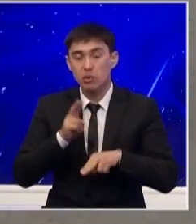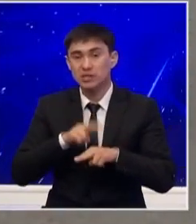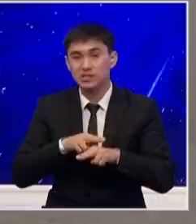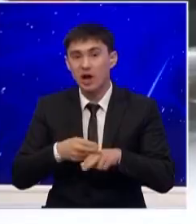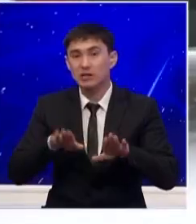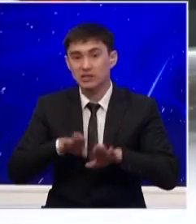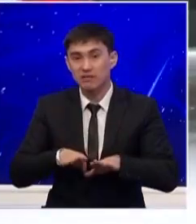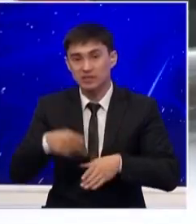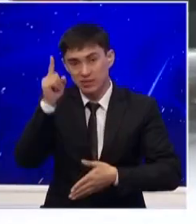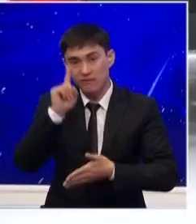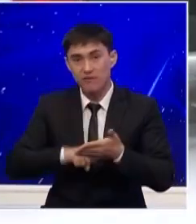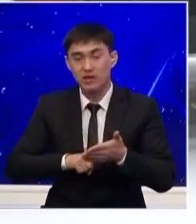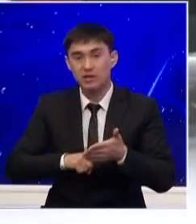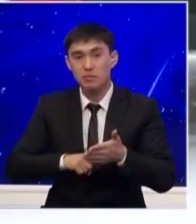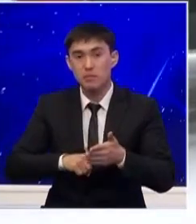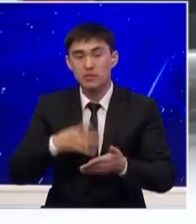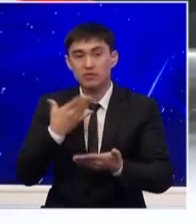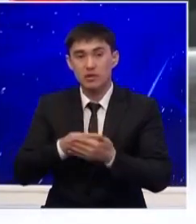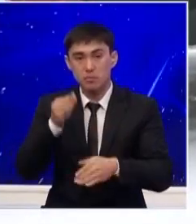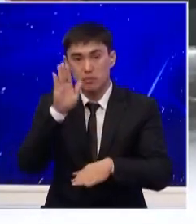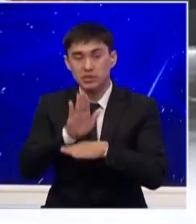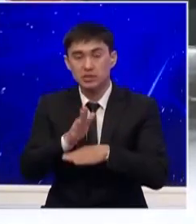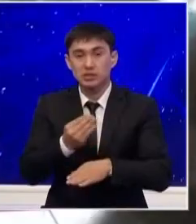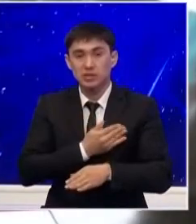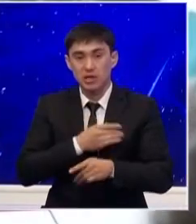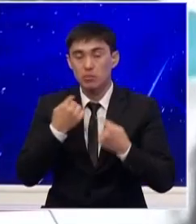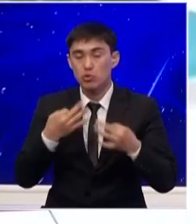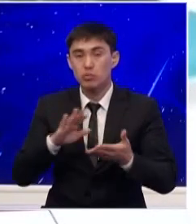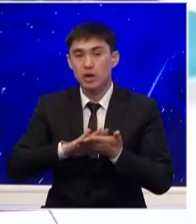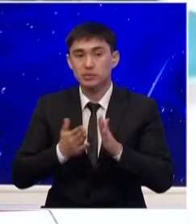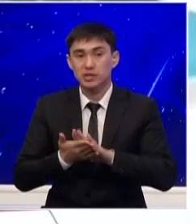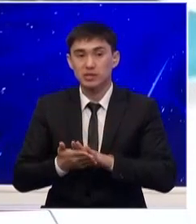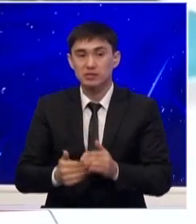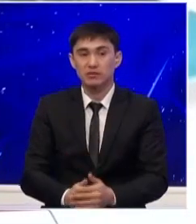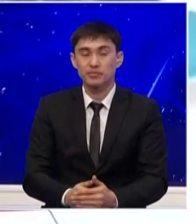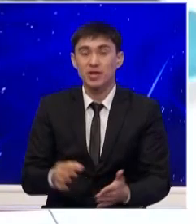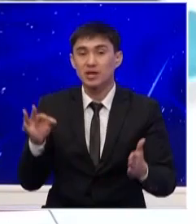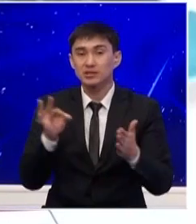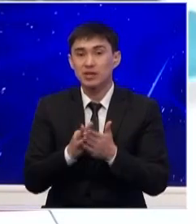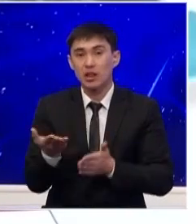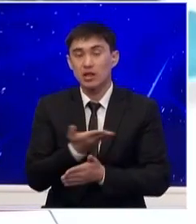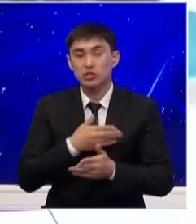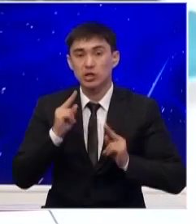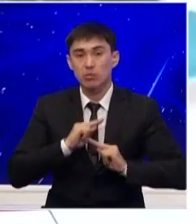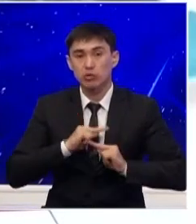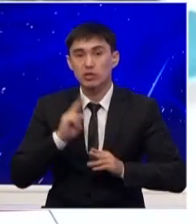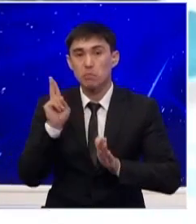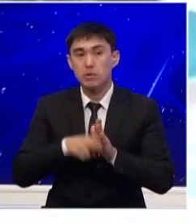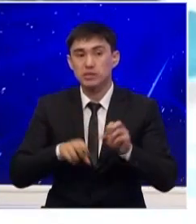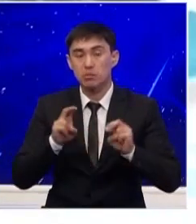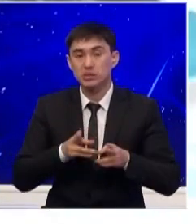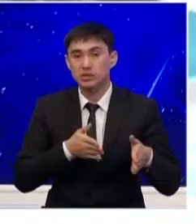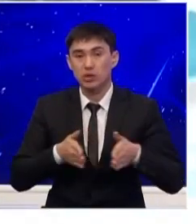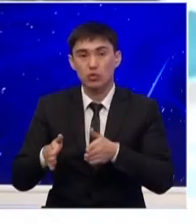– оставаться верным присяге при любых обстоятельствах. Цель нашей работы – это безопасность дорожного